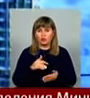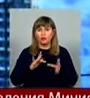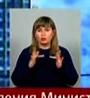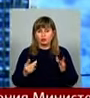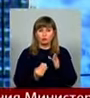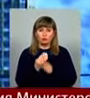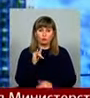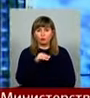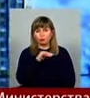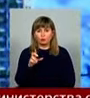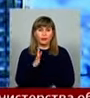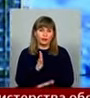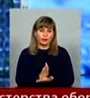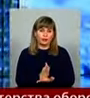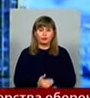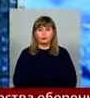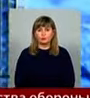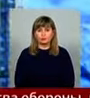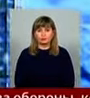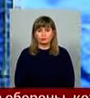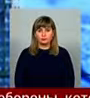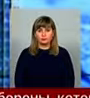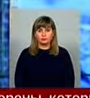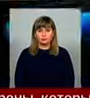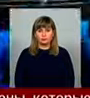almaty.tv, YouTube-канале Алматы ТВ Ньюс.